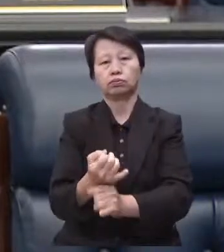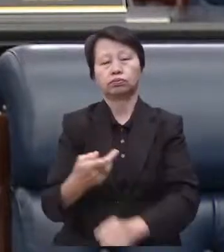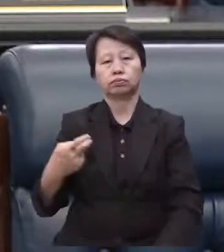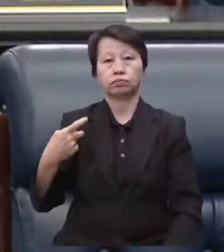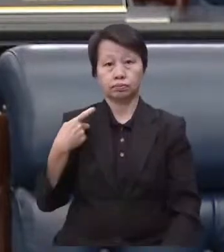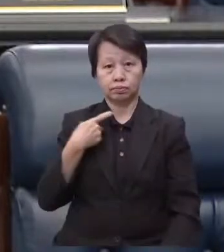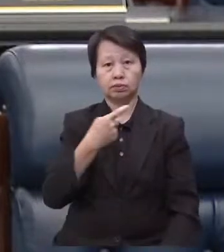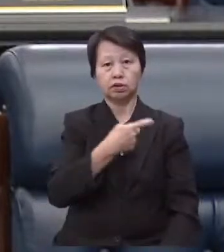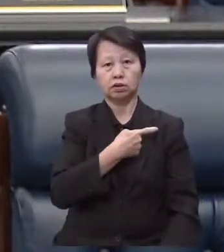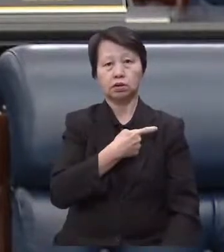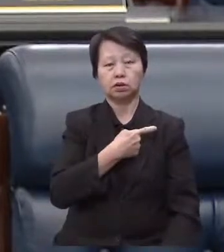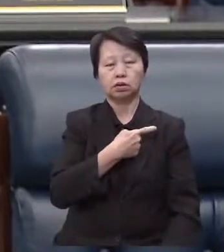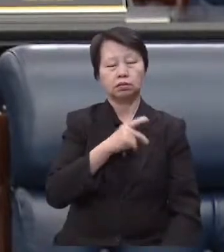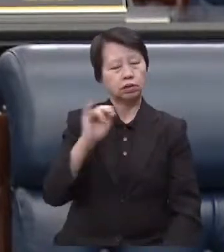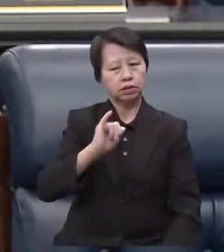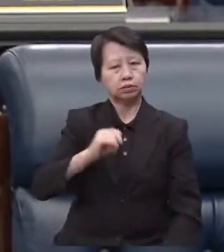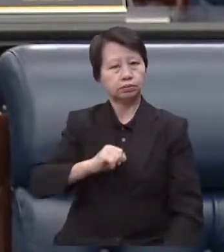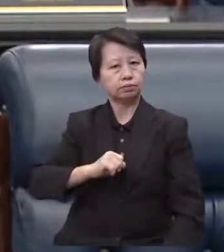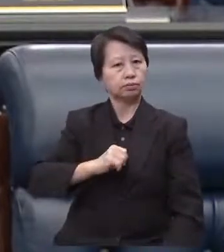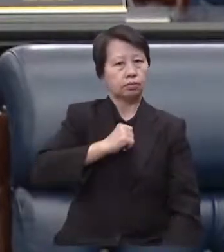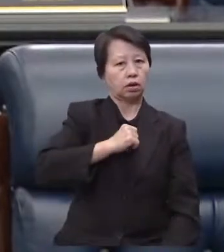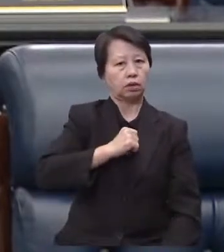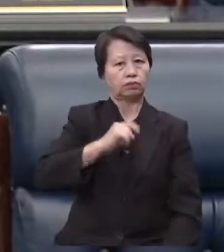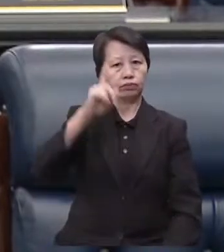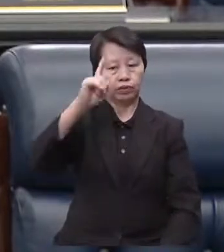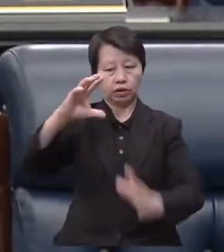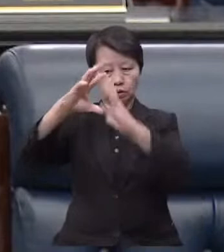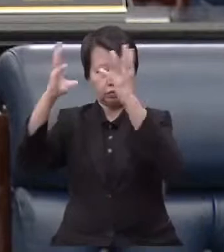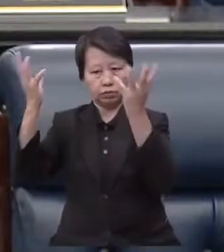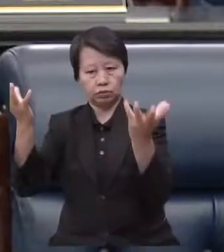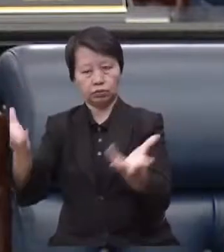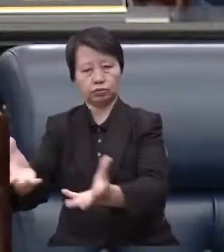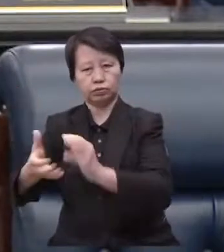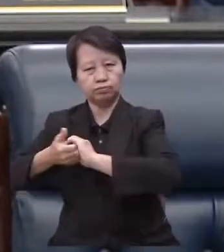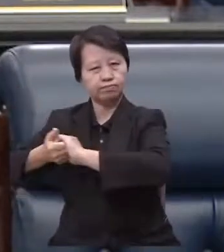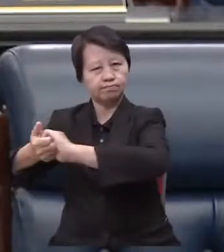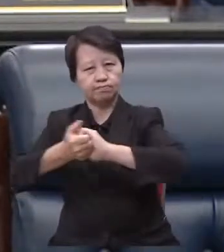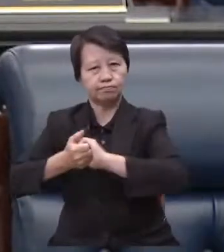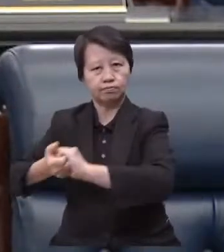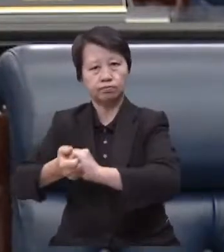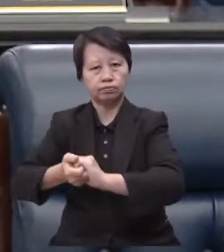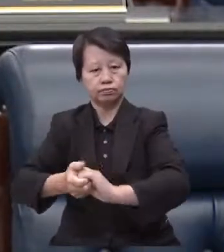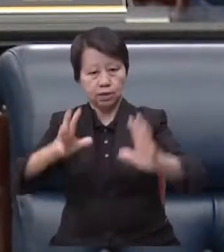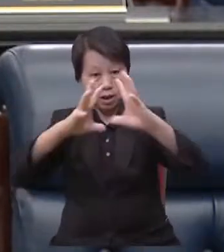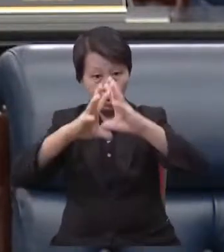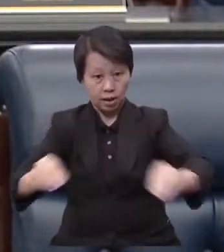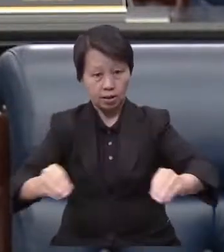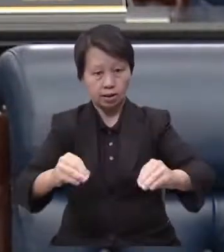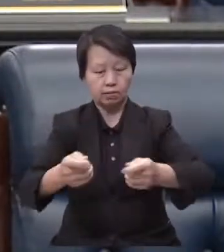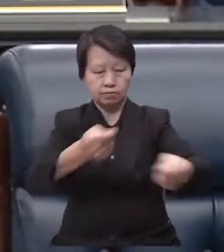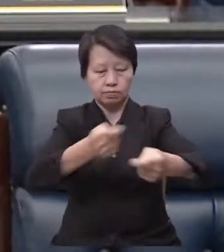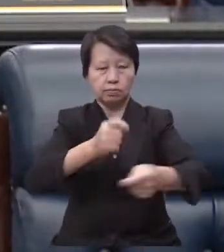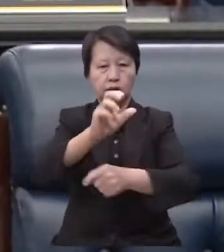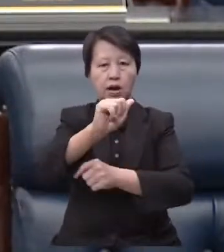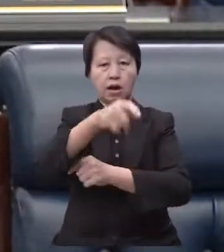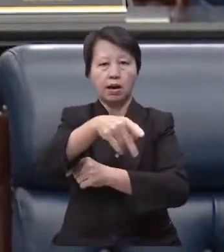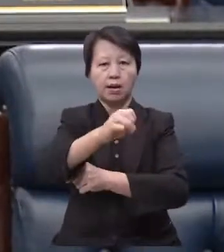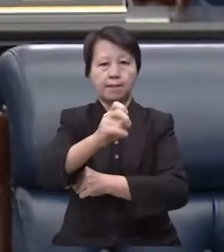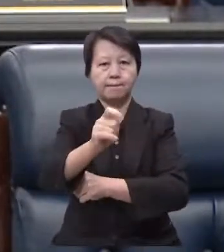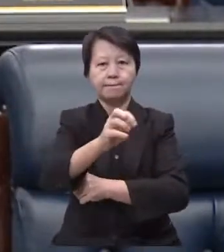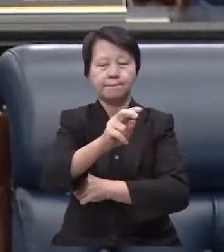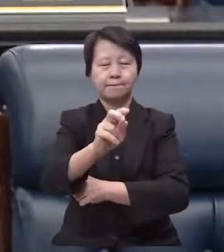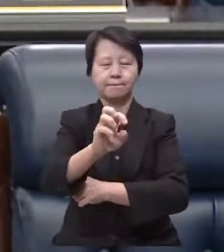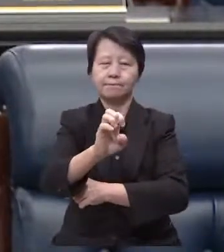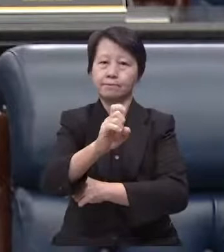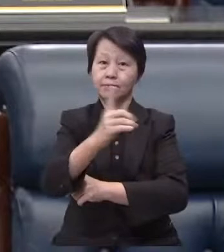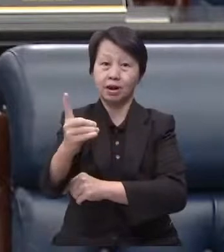Kita juga bangga sewaktu satu dunia berganding bahu menghapuskan pemerintahan apartheid di Afrika